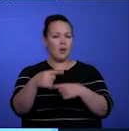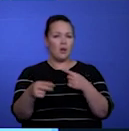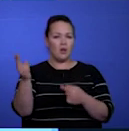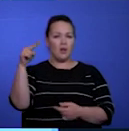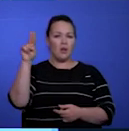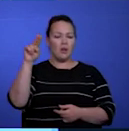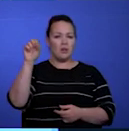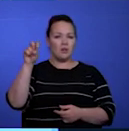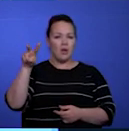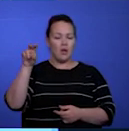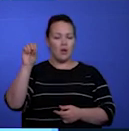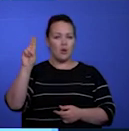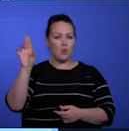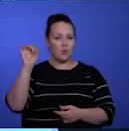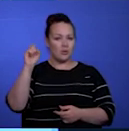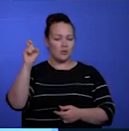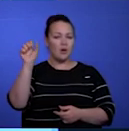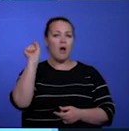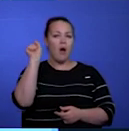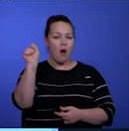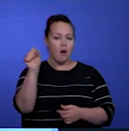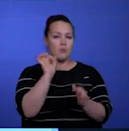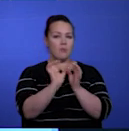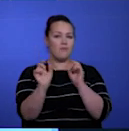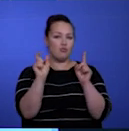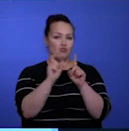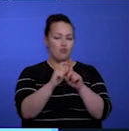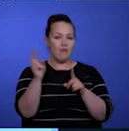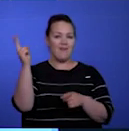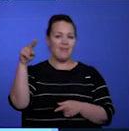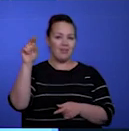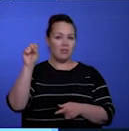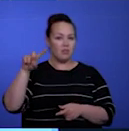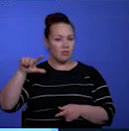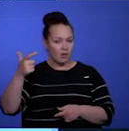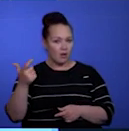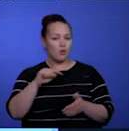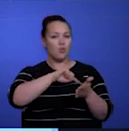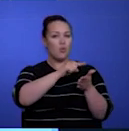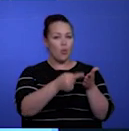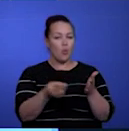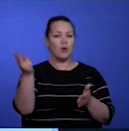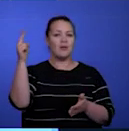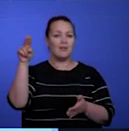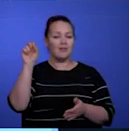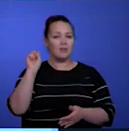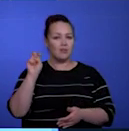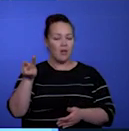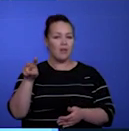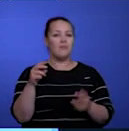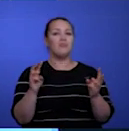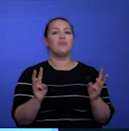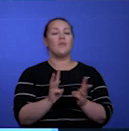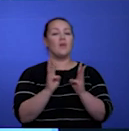безударной гласной а проверочное слово даль корень дал огонь костра им казался